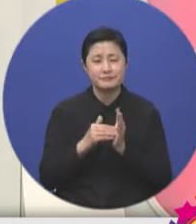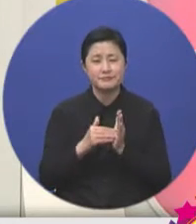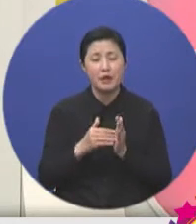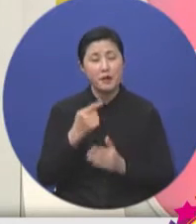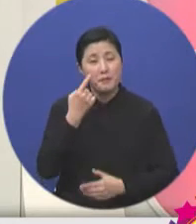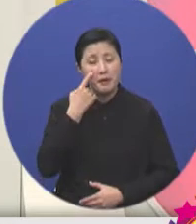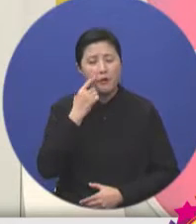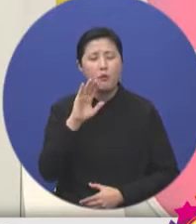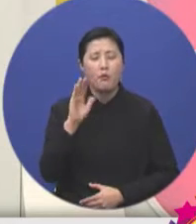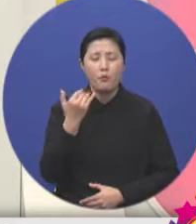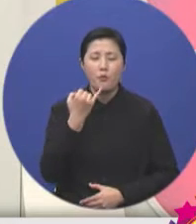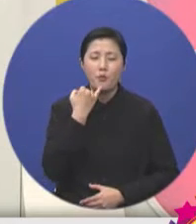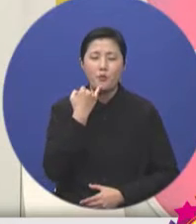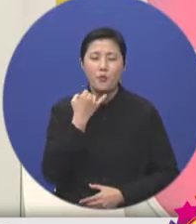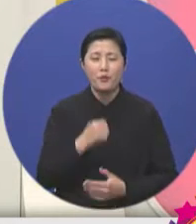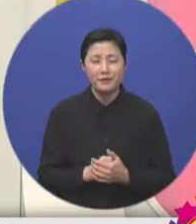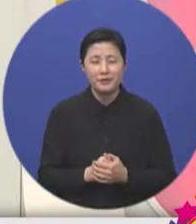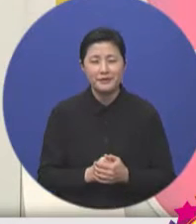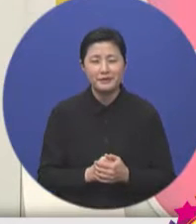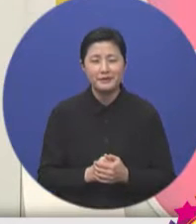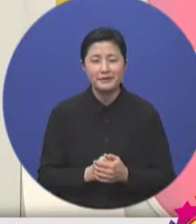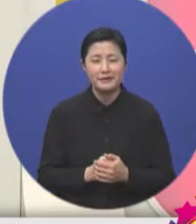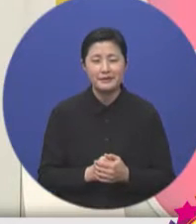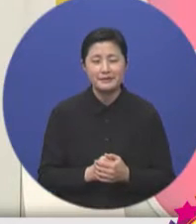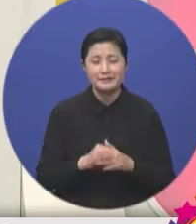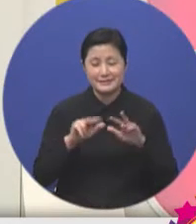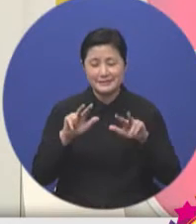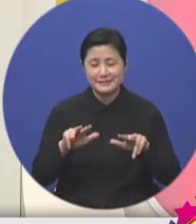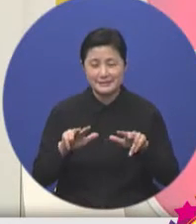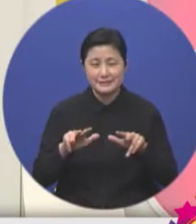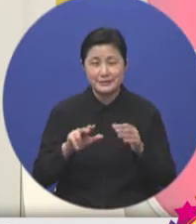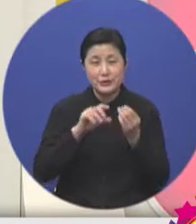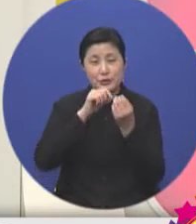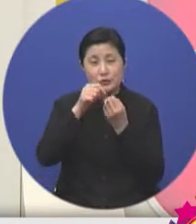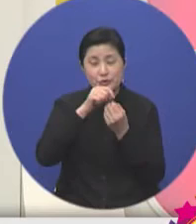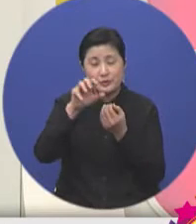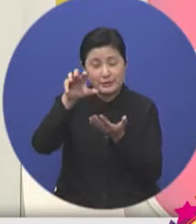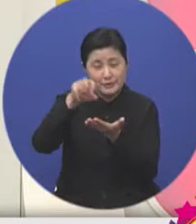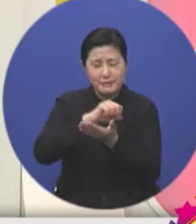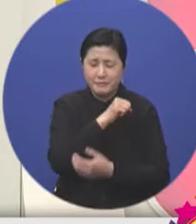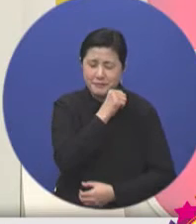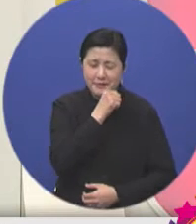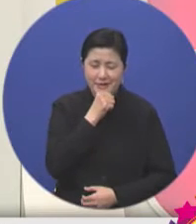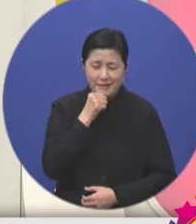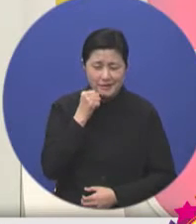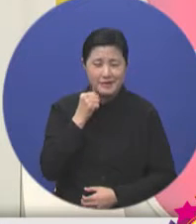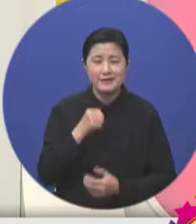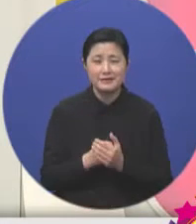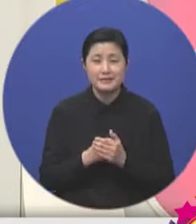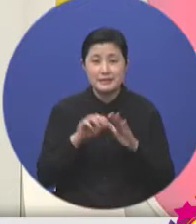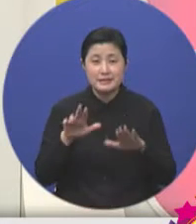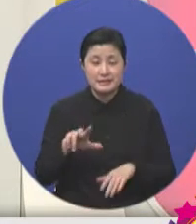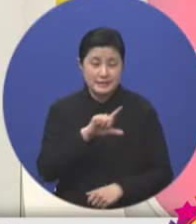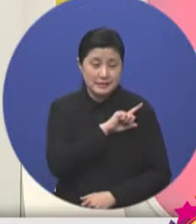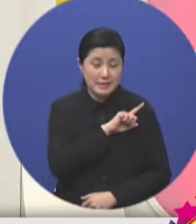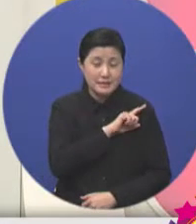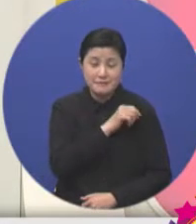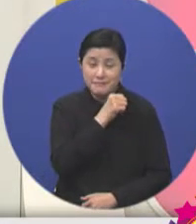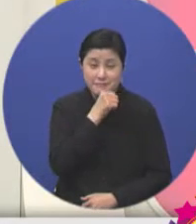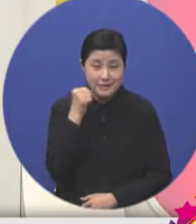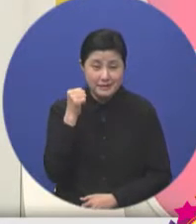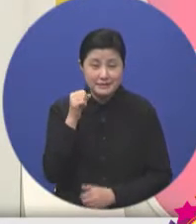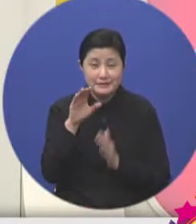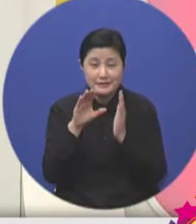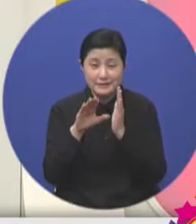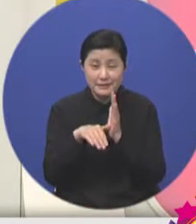가볼만해요. 네. 저 어머님 저 지금 밀감이 아주 맛있던데. 네네. 이때가 제일 맛있을